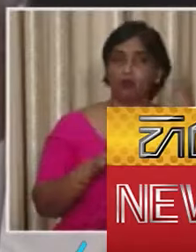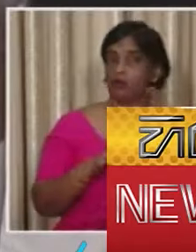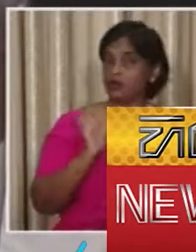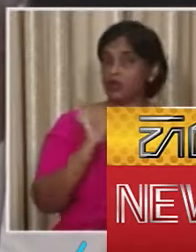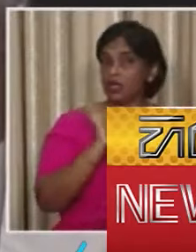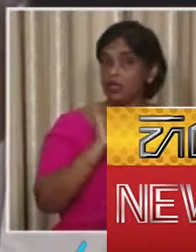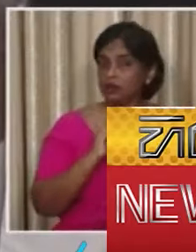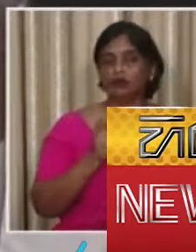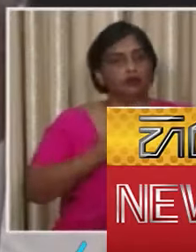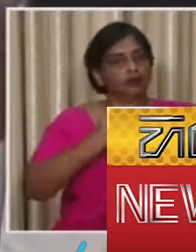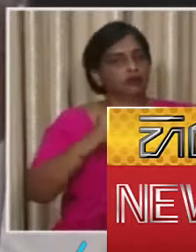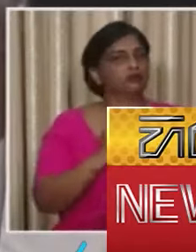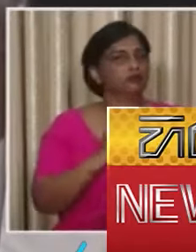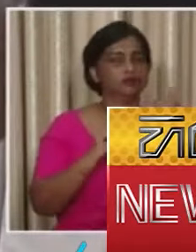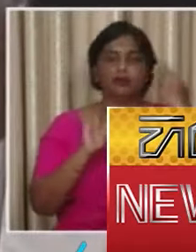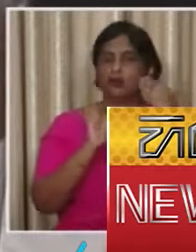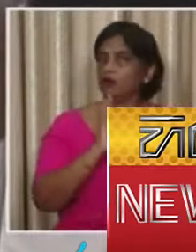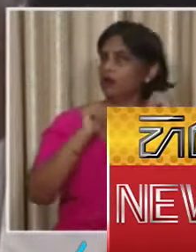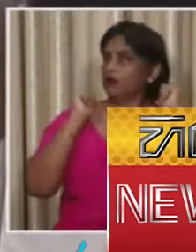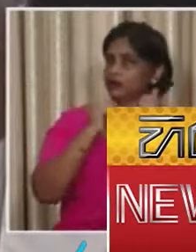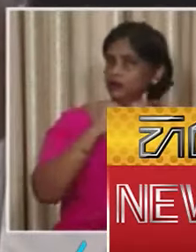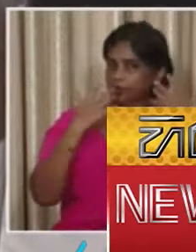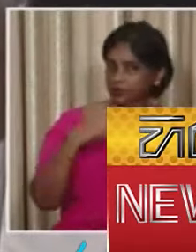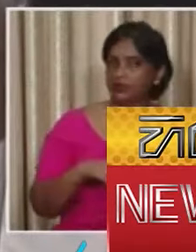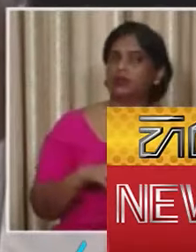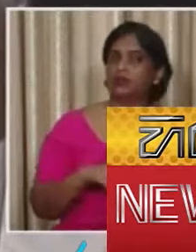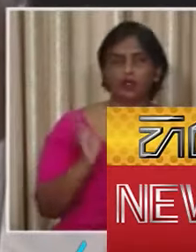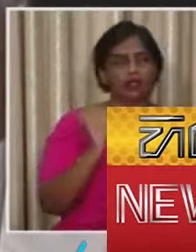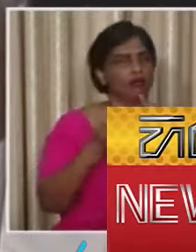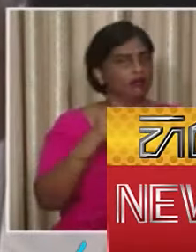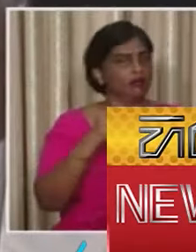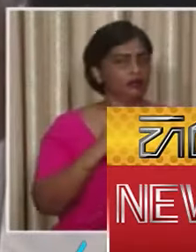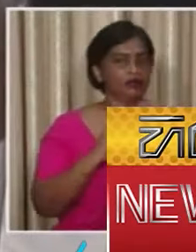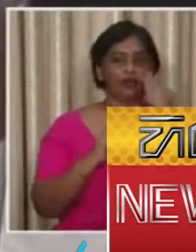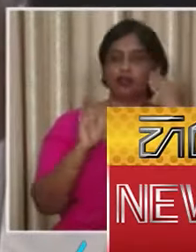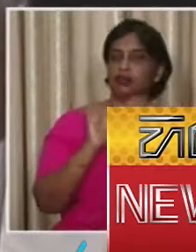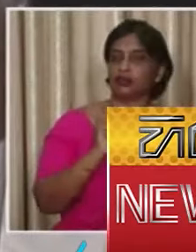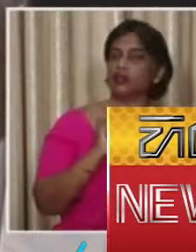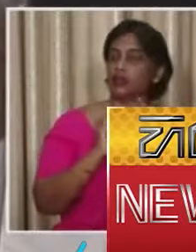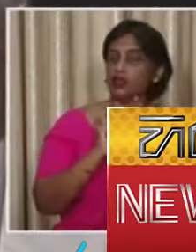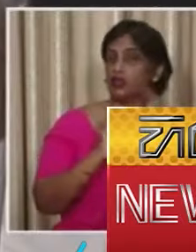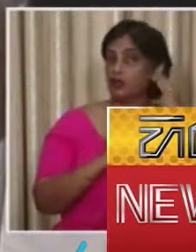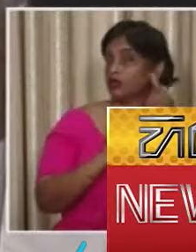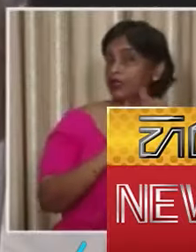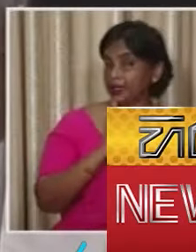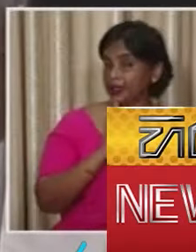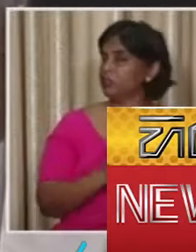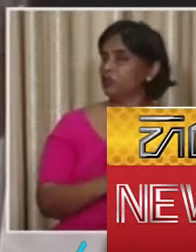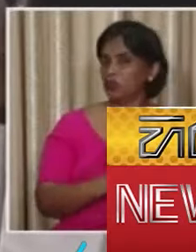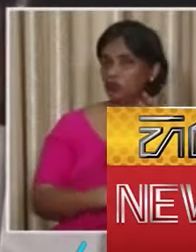ණය ප්‍රතිවගත කරන කාර්යයන් සාර්ථක කරගත්තා. ණය ප්‍රතිවගතකරණ පිළිබඳ ජාත්‍යන්තර සම්මුතිය